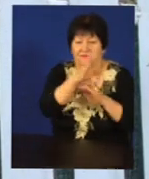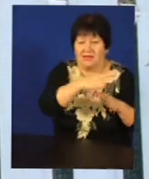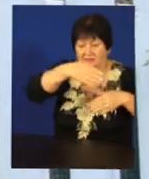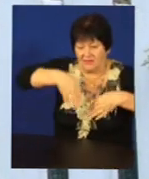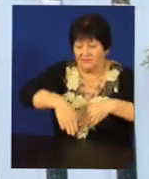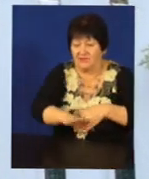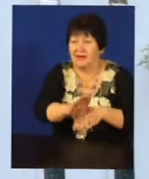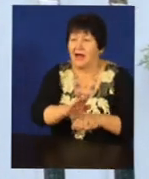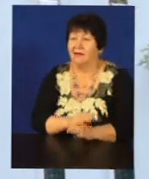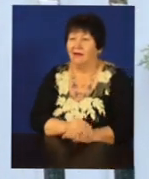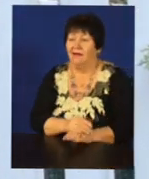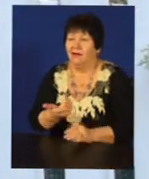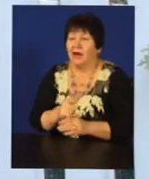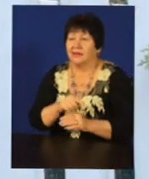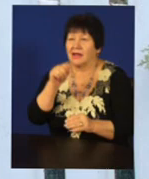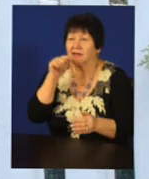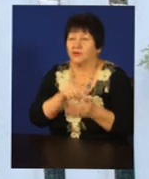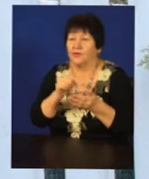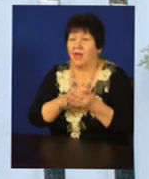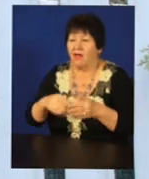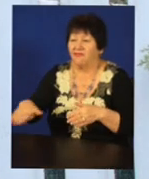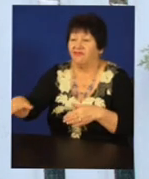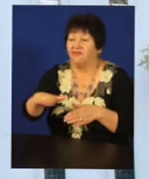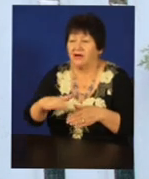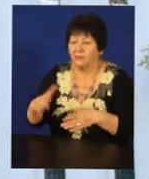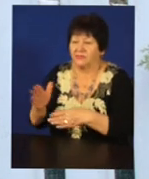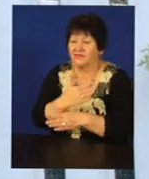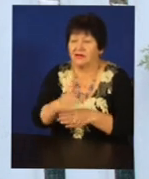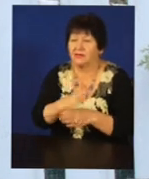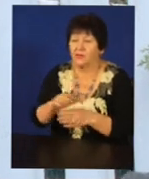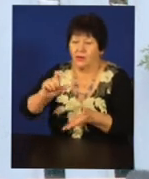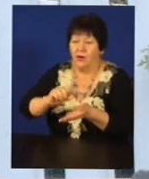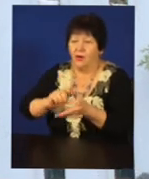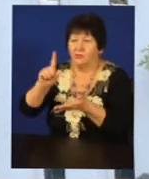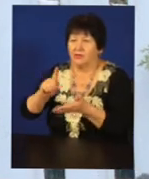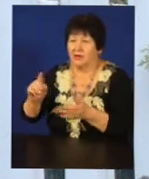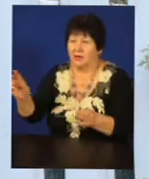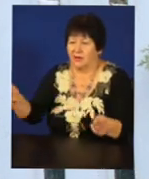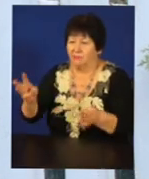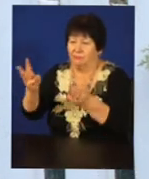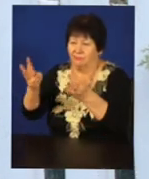канал. Это от курей в огород. Сортируем, короче, бутылки в котлонь,